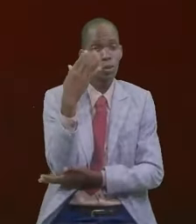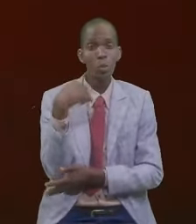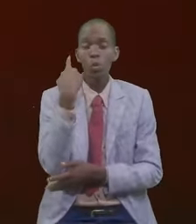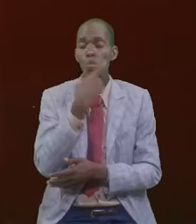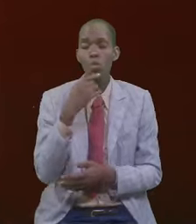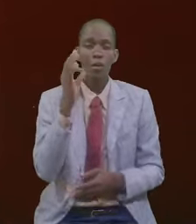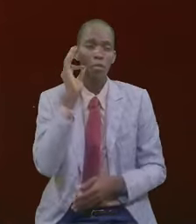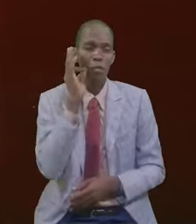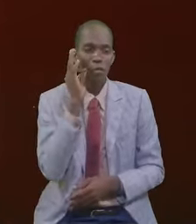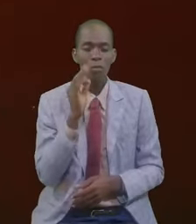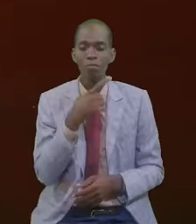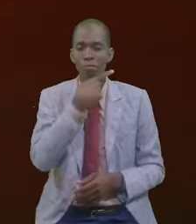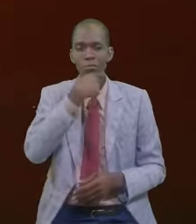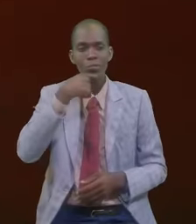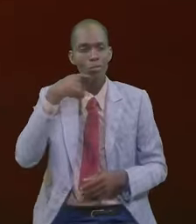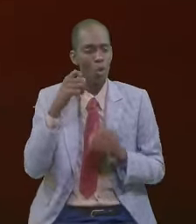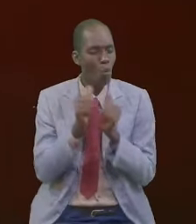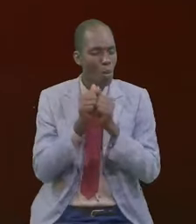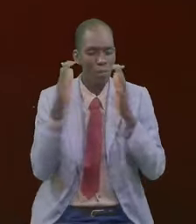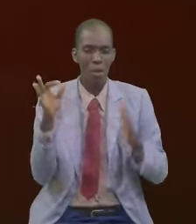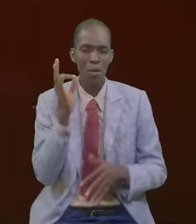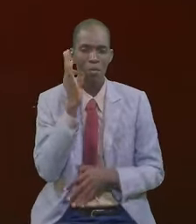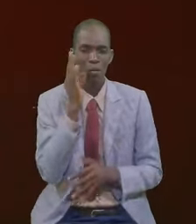deux fois morts,